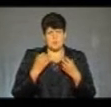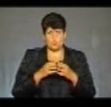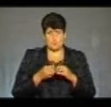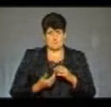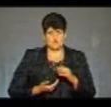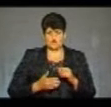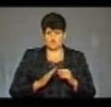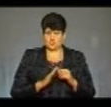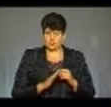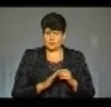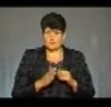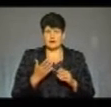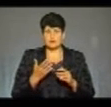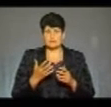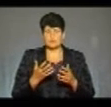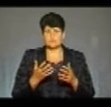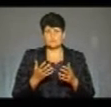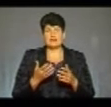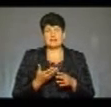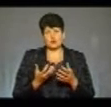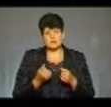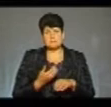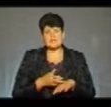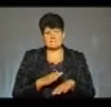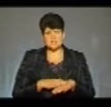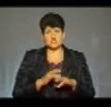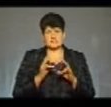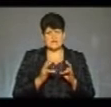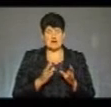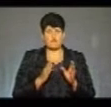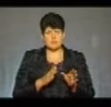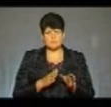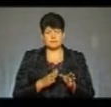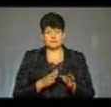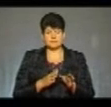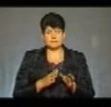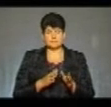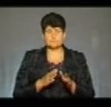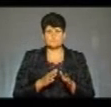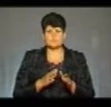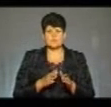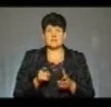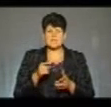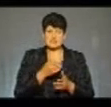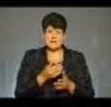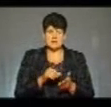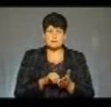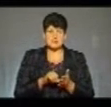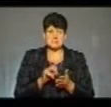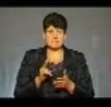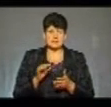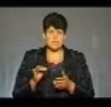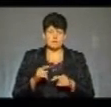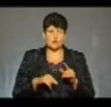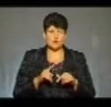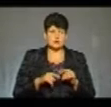але отримали потерпілі важкі травми. Вже або їх представники, або, може,